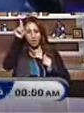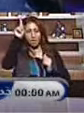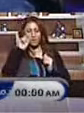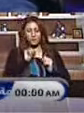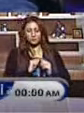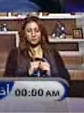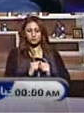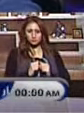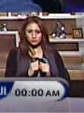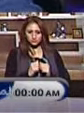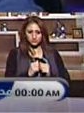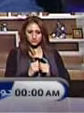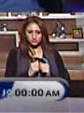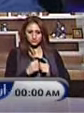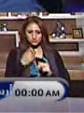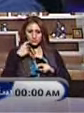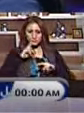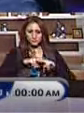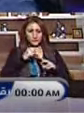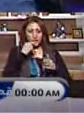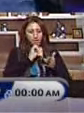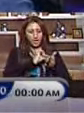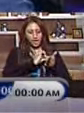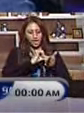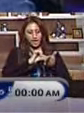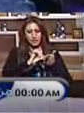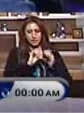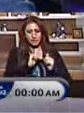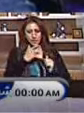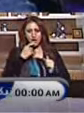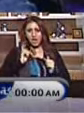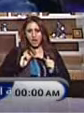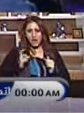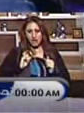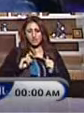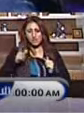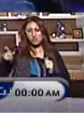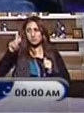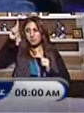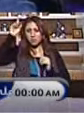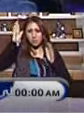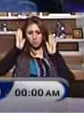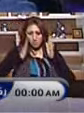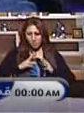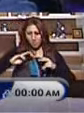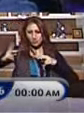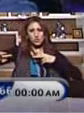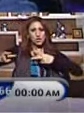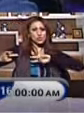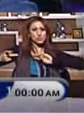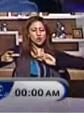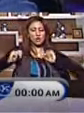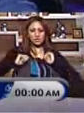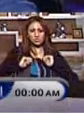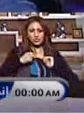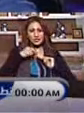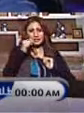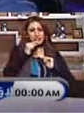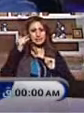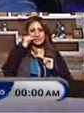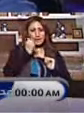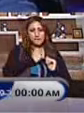او شهر وشهر فنزلت الايه الكريمه السوره الكريمه قل يا ايها الكافرون لا اعبد ما تعبدون لا انتم الى ان قال لكم دينكم